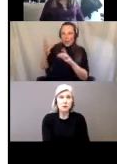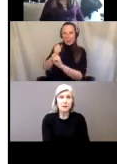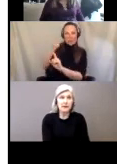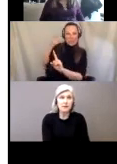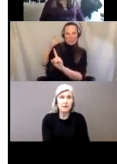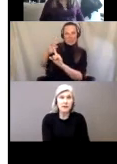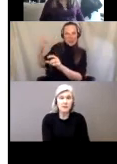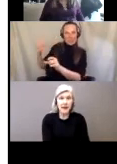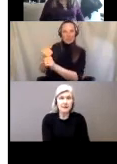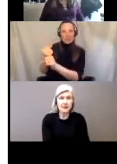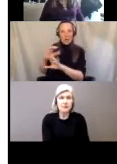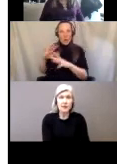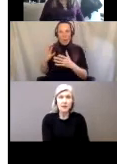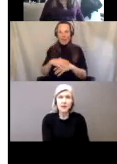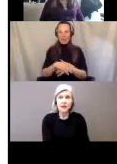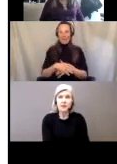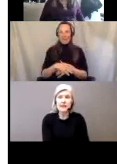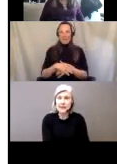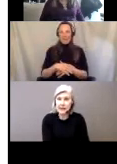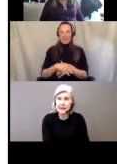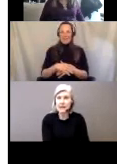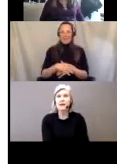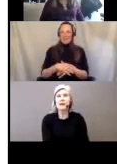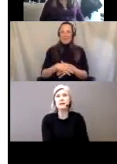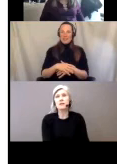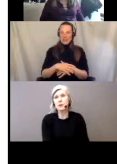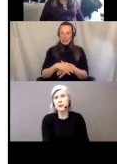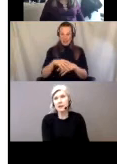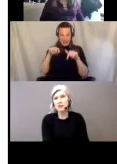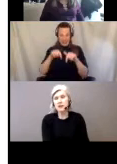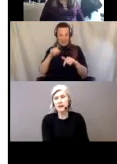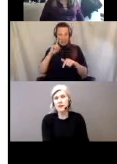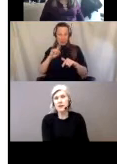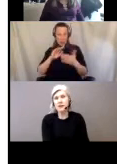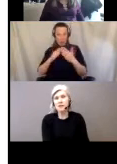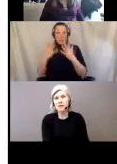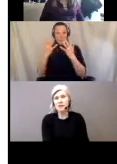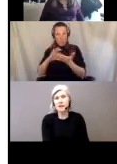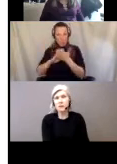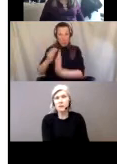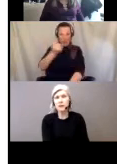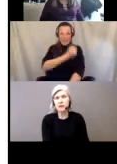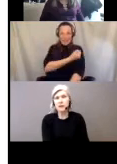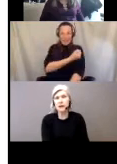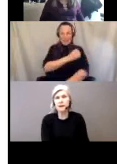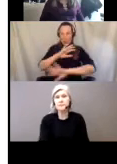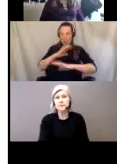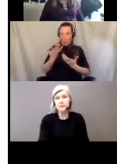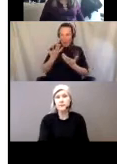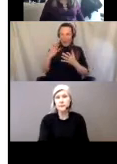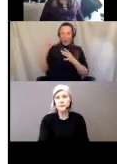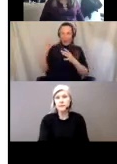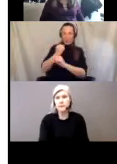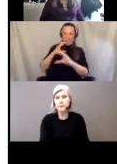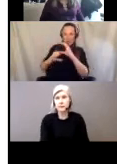Il y a des attentes et nous voulons être vaccinés. Mais la clé dans tout ça, c'est la communication